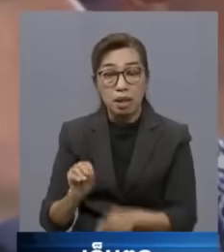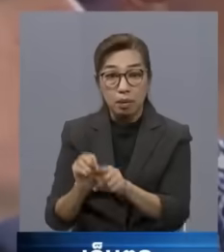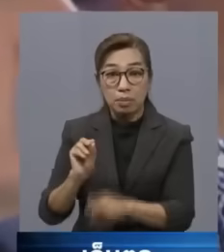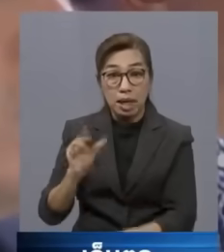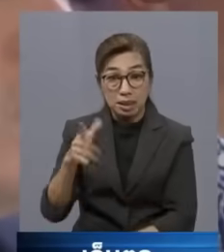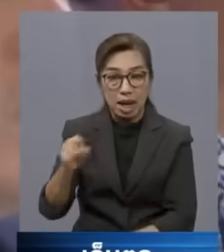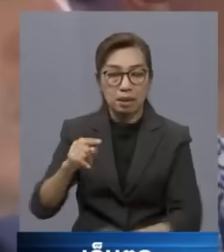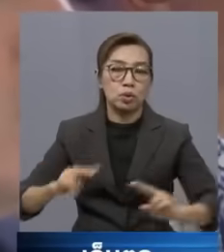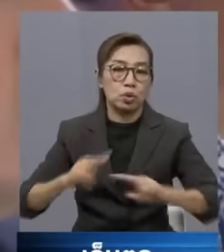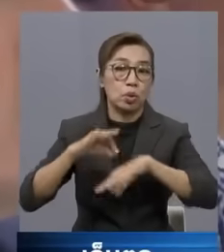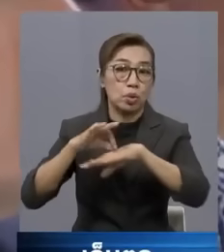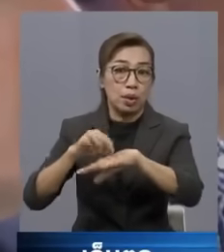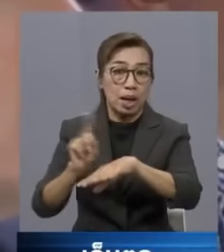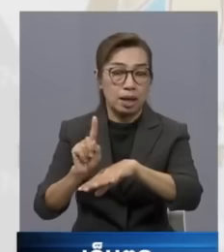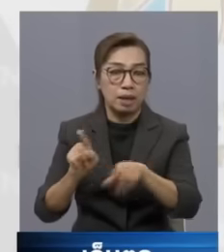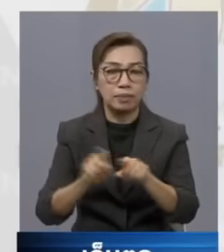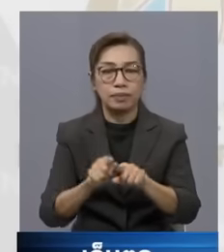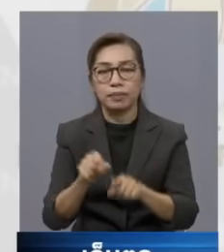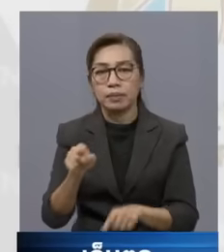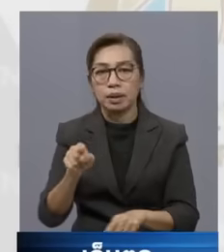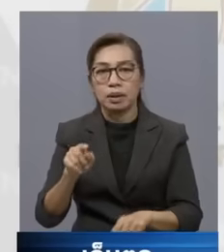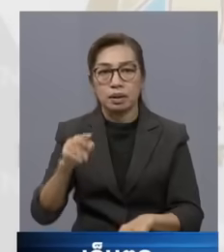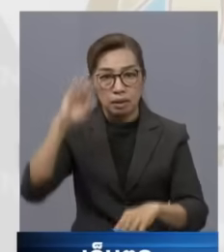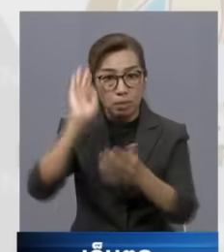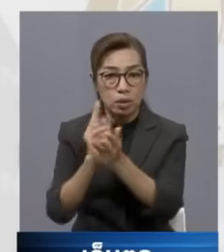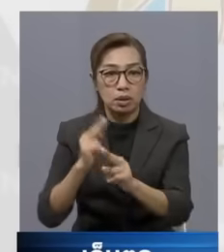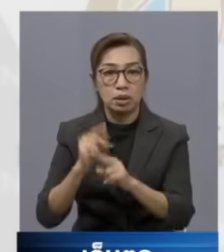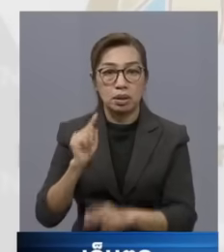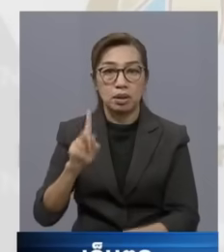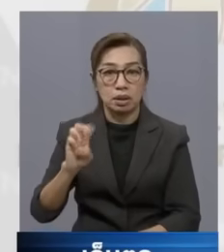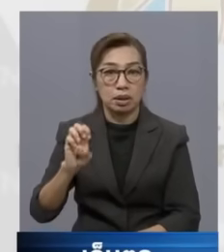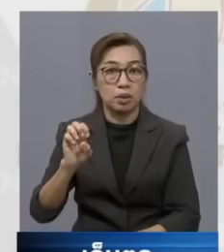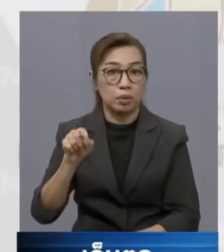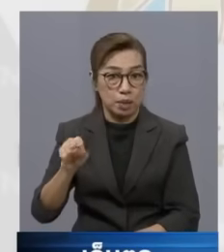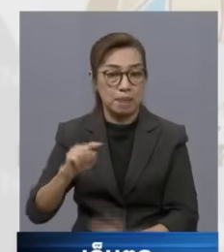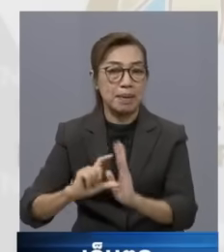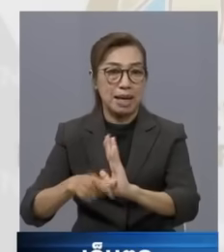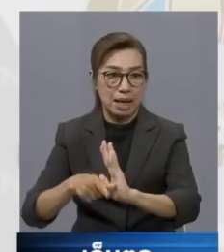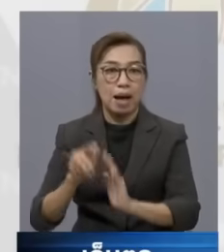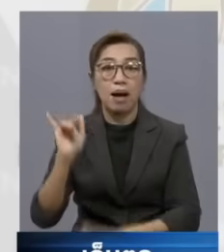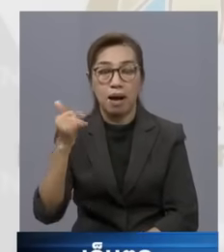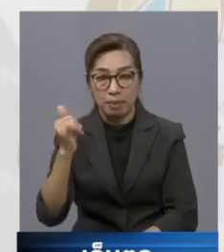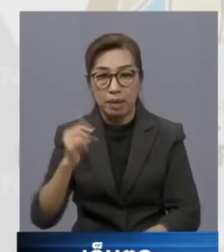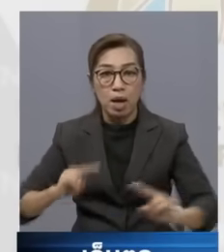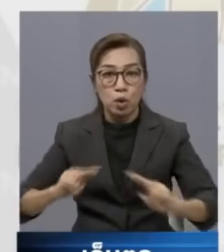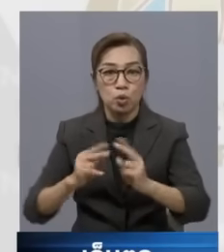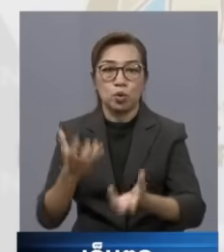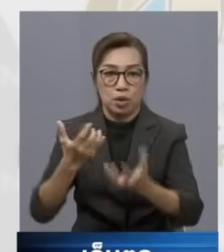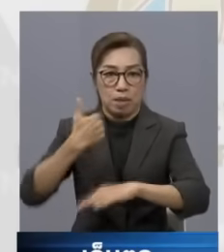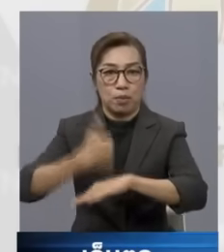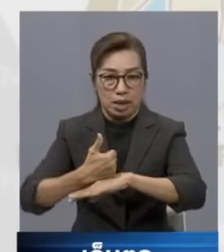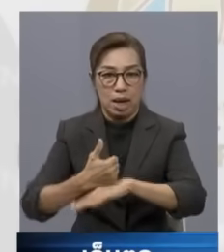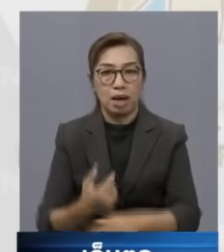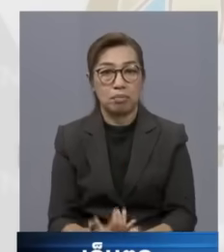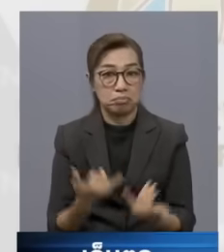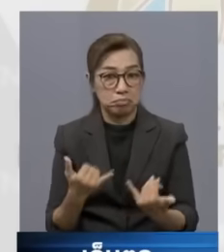ชื่อที่ชัดเจนที่สุดก็คือพันตำรวจโททวีสอดส่องเลขาธิการพรรคลุ้นเก้าอี้รัฐมนตรียุติธรรมแล้ว